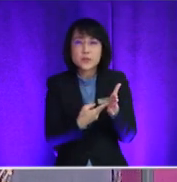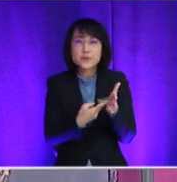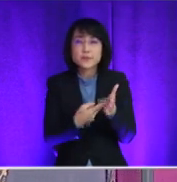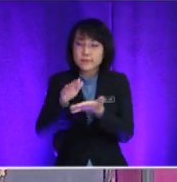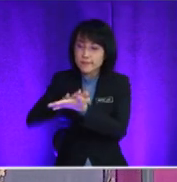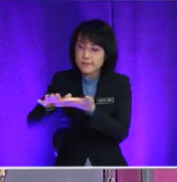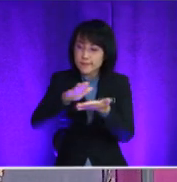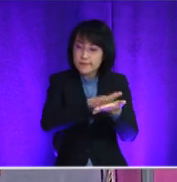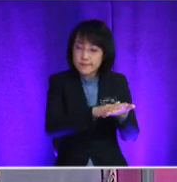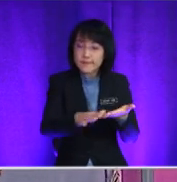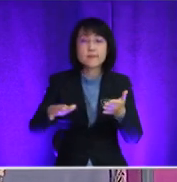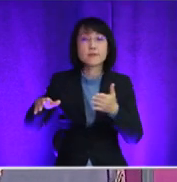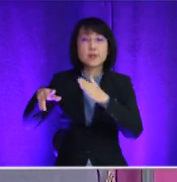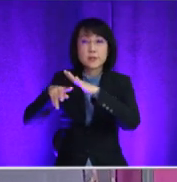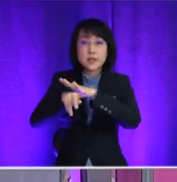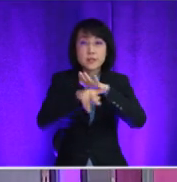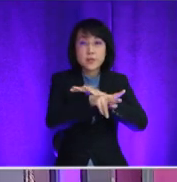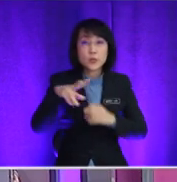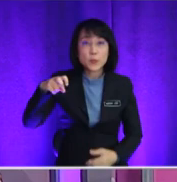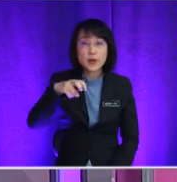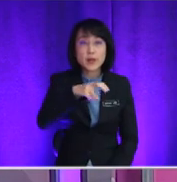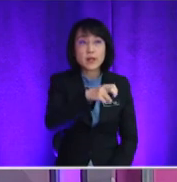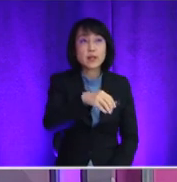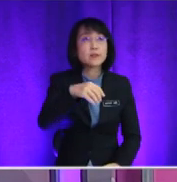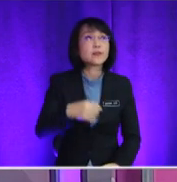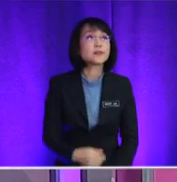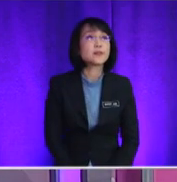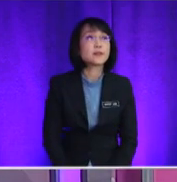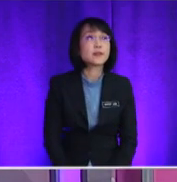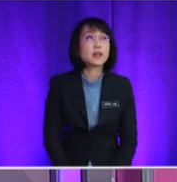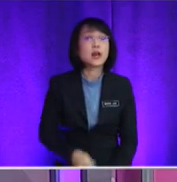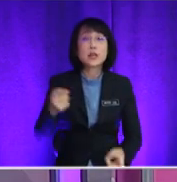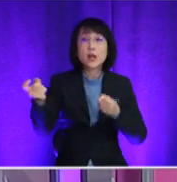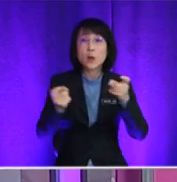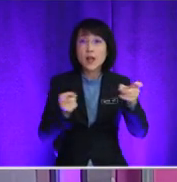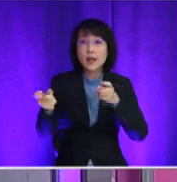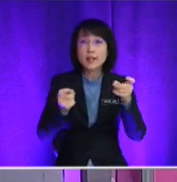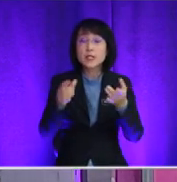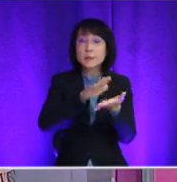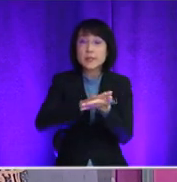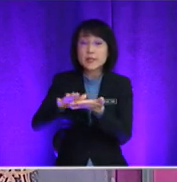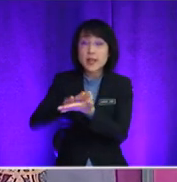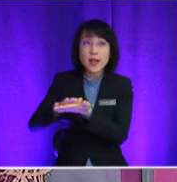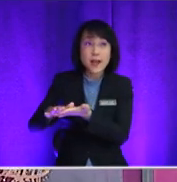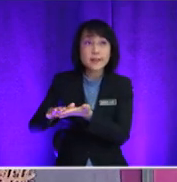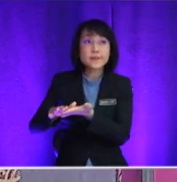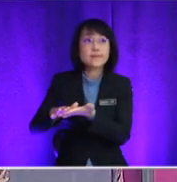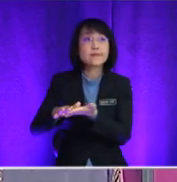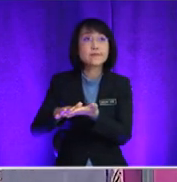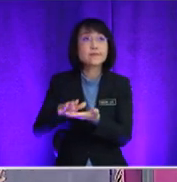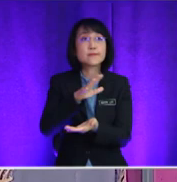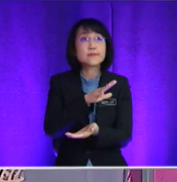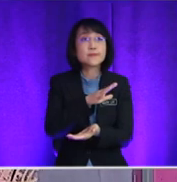dalam penghematan penyediaan makanan kebersihan dan keselamatan Mari kita jaga kebersihan